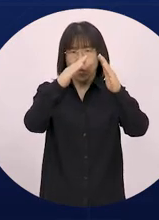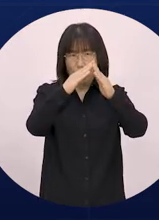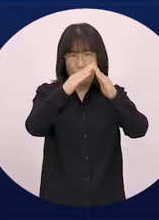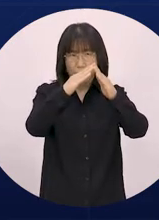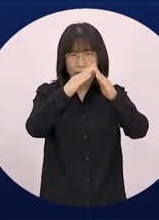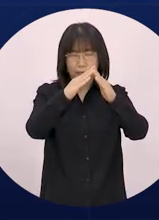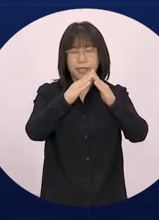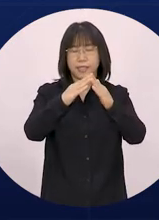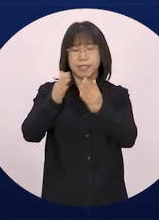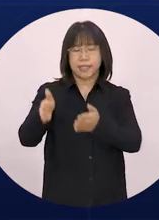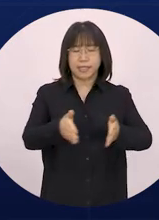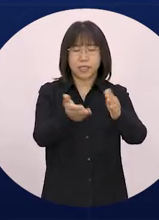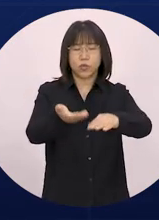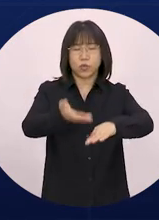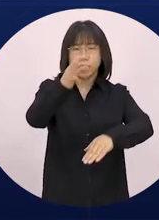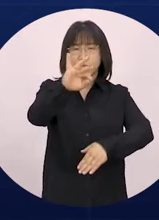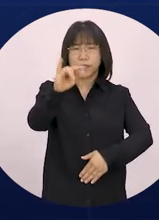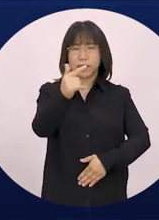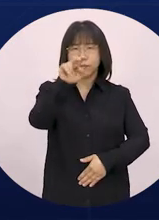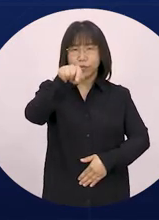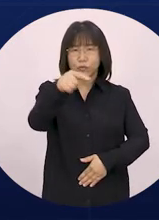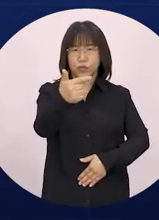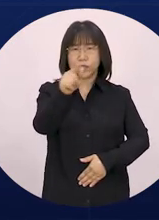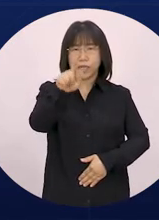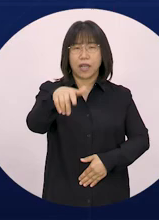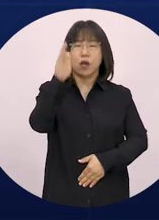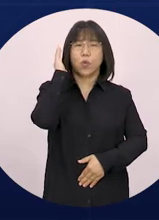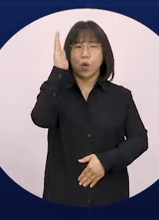도서관 길 위에 인문학 강좌를 개최합니다.